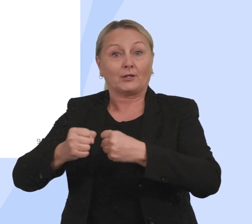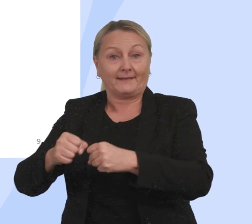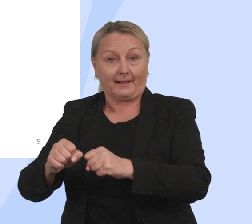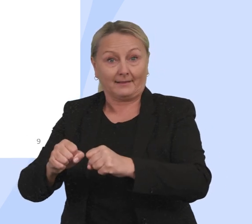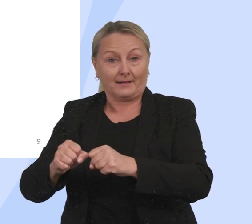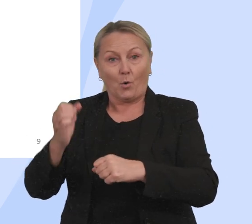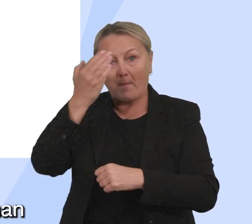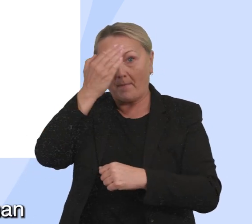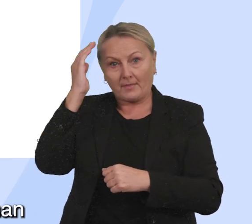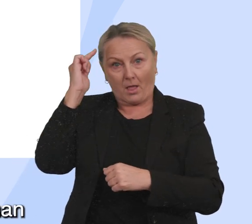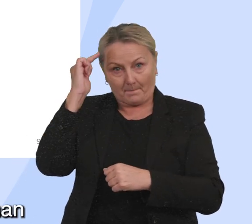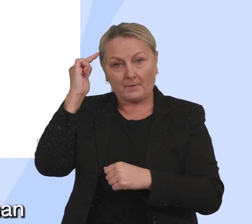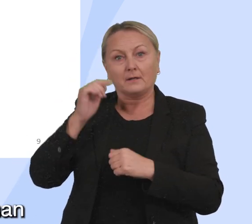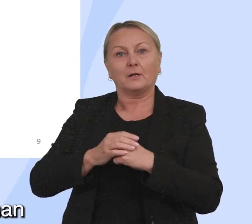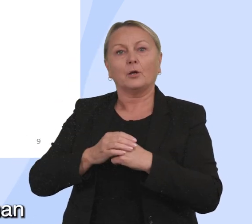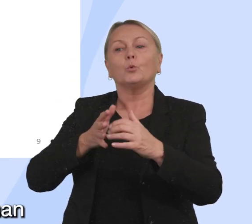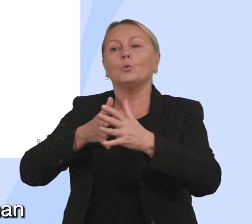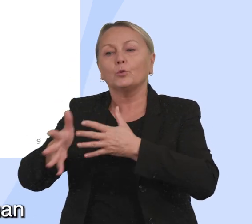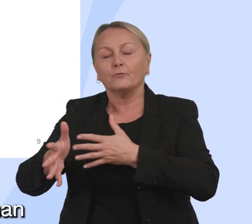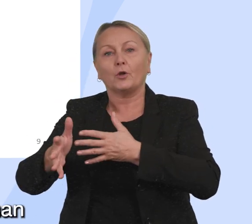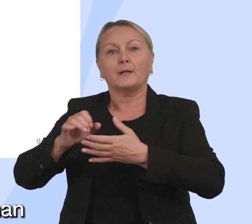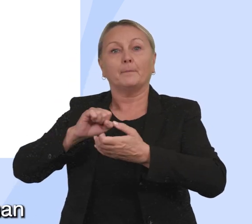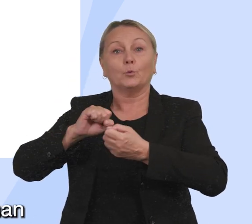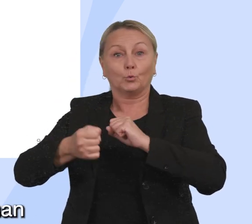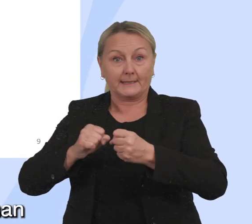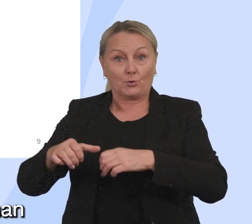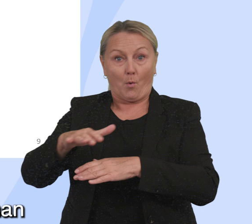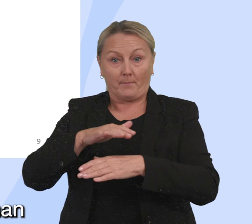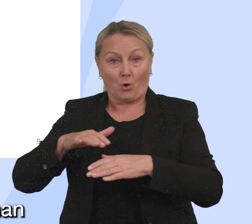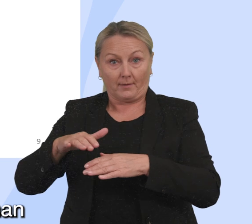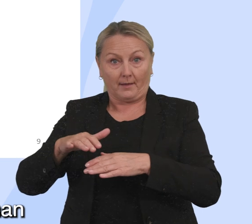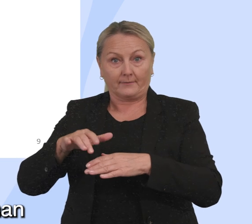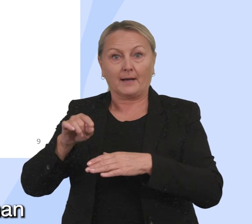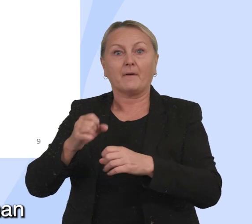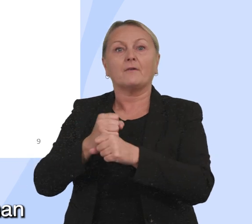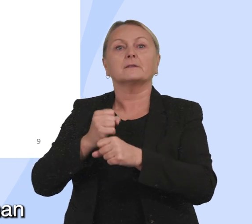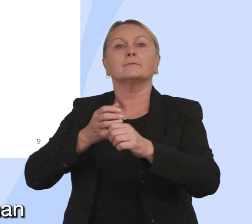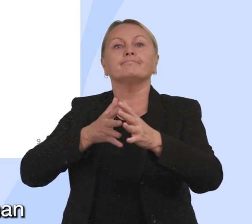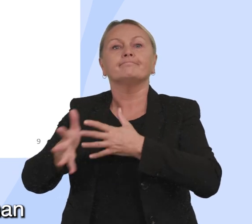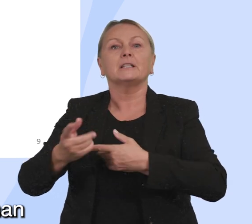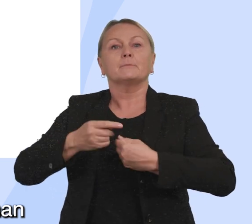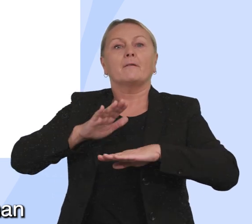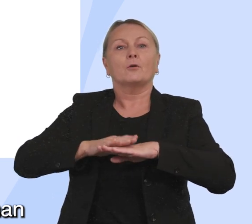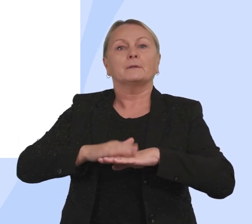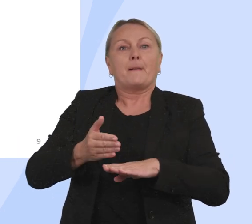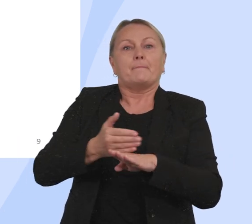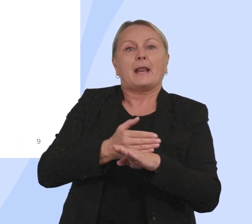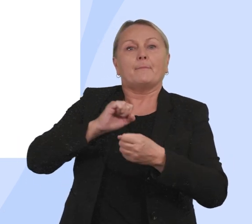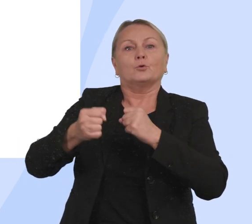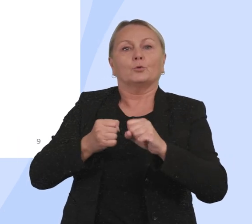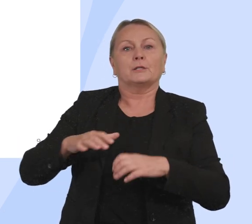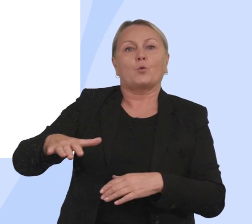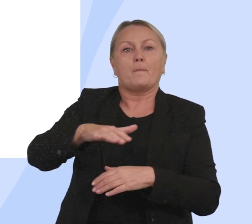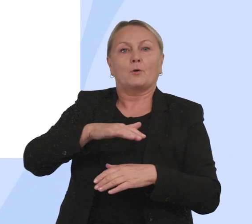udfører motorisk område, altså der, hvor man gør det, som man har forberedt i præmotorisk område. Så